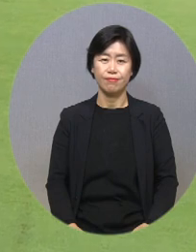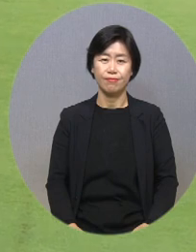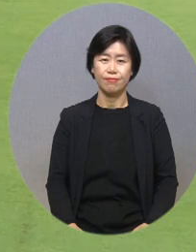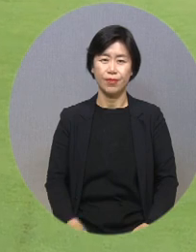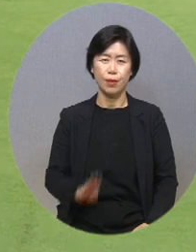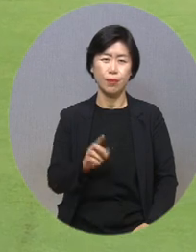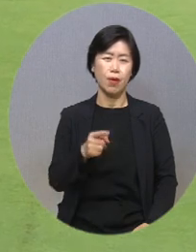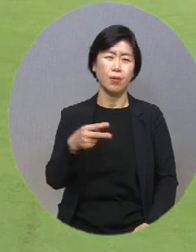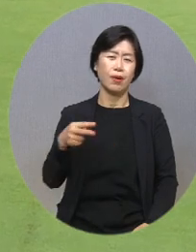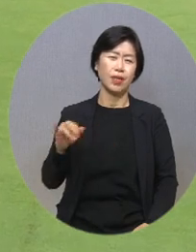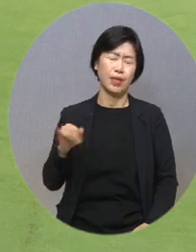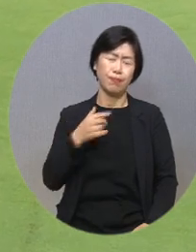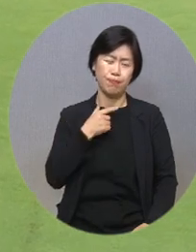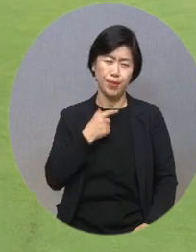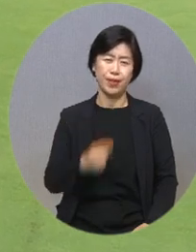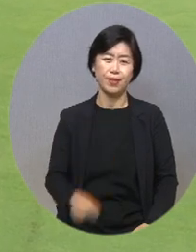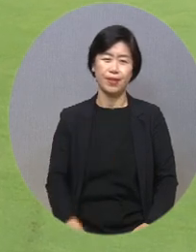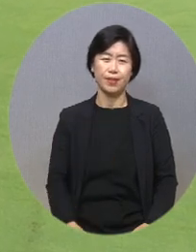버디 했으면 좋겠다, 진짜.